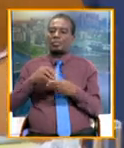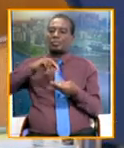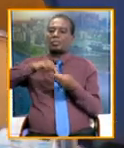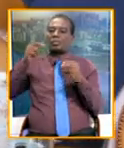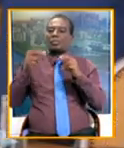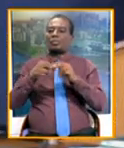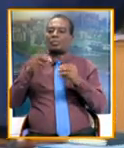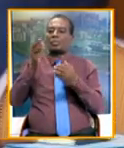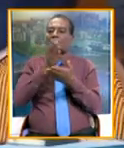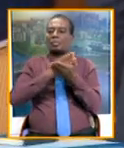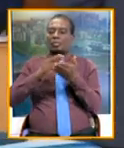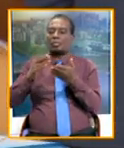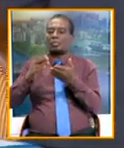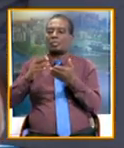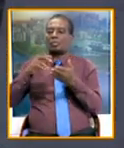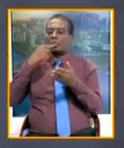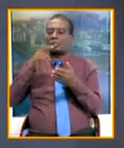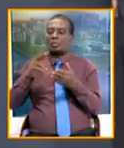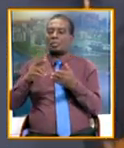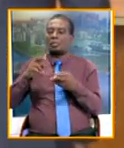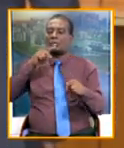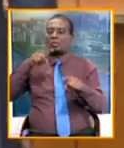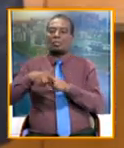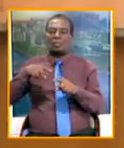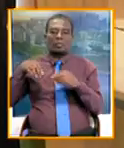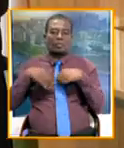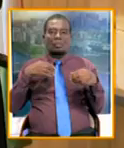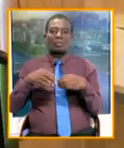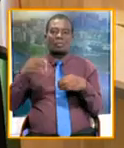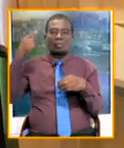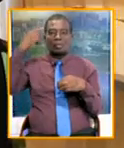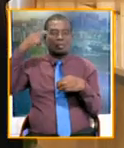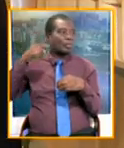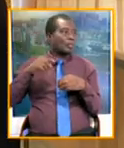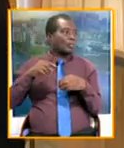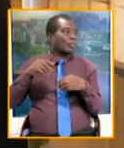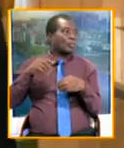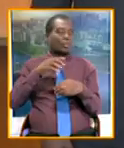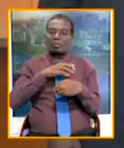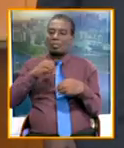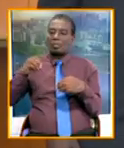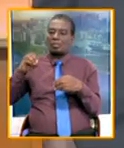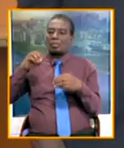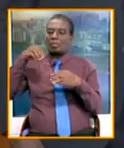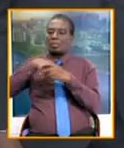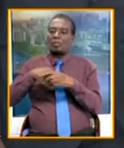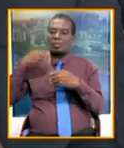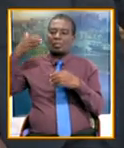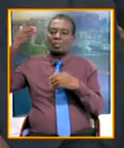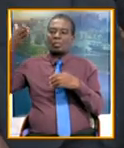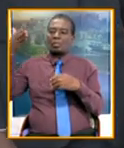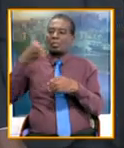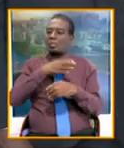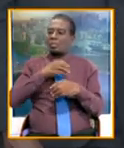Nombreux sont certes les défis à relever pour le développement de la Côte d'Ivoire. Toutefois, l'État ivoirien, dans la perspective de mettre